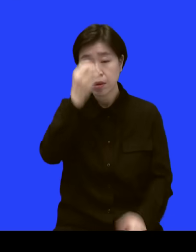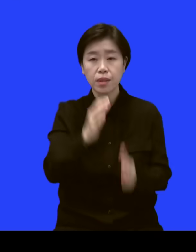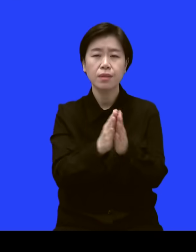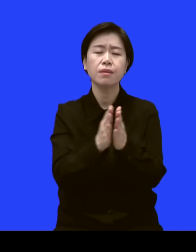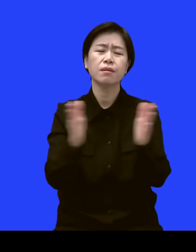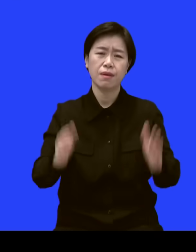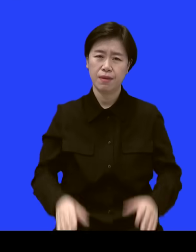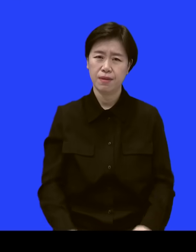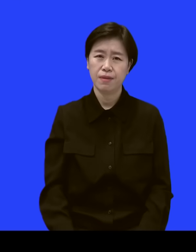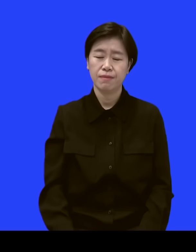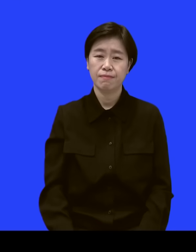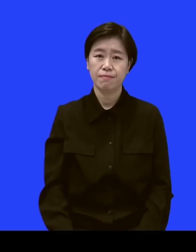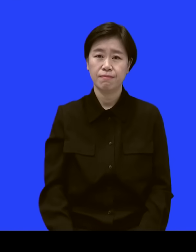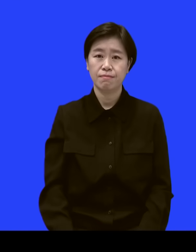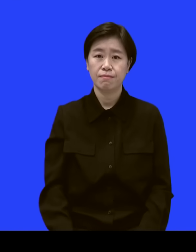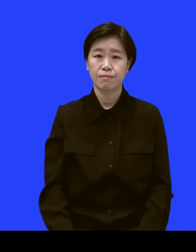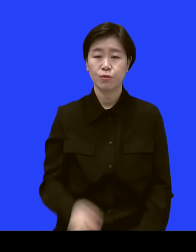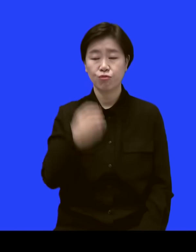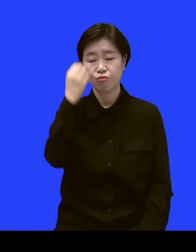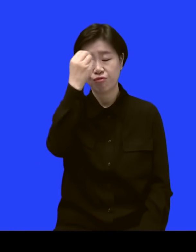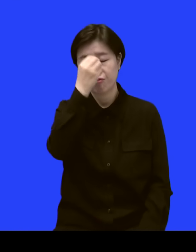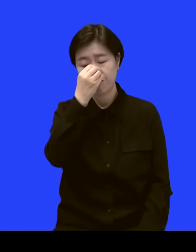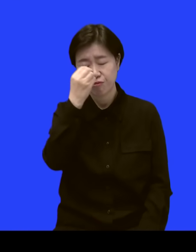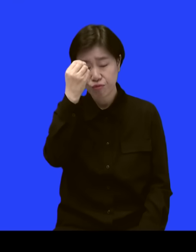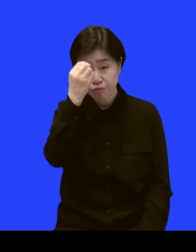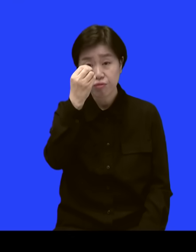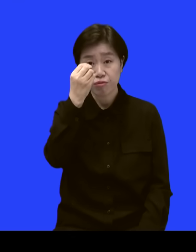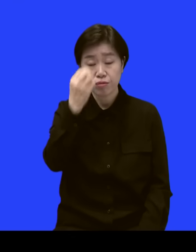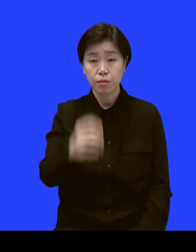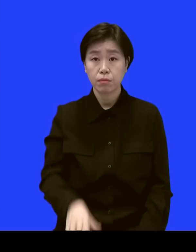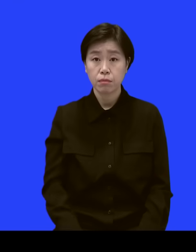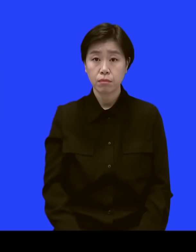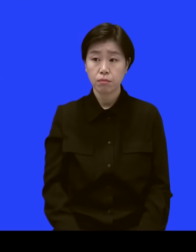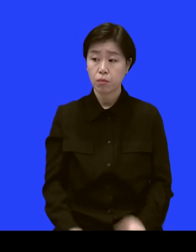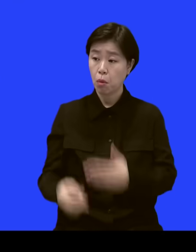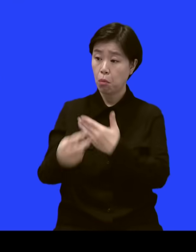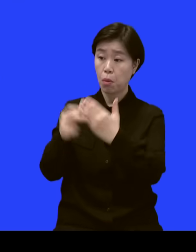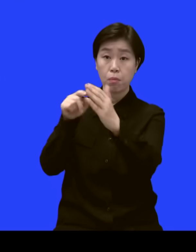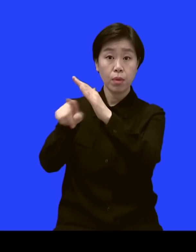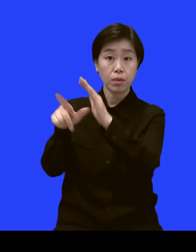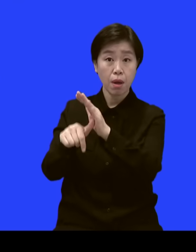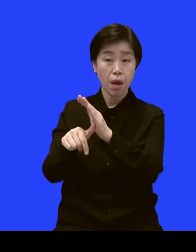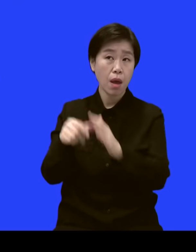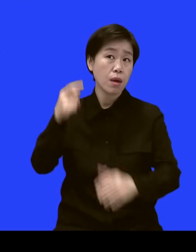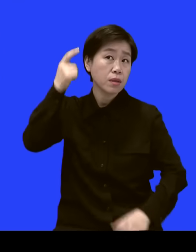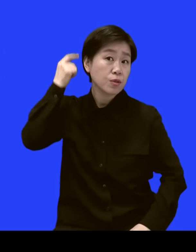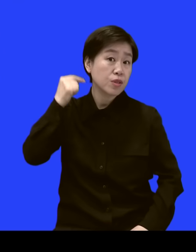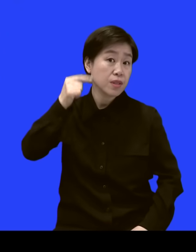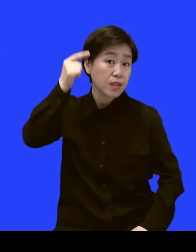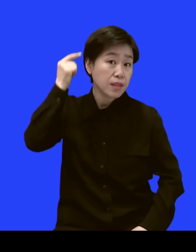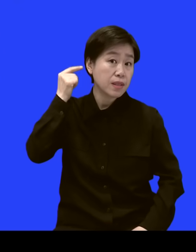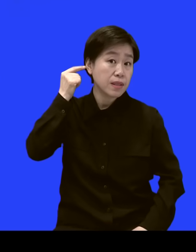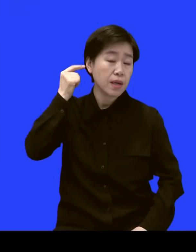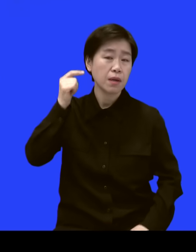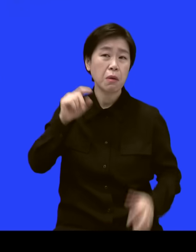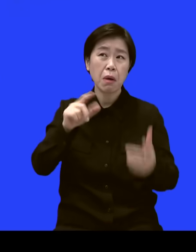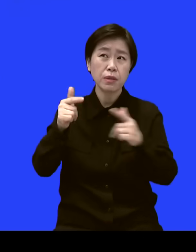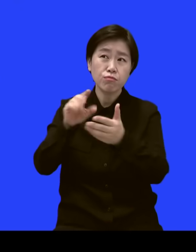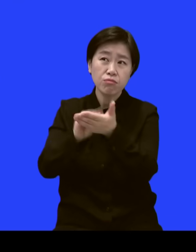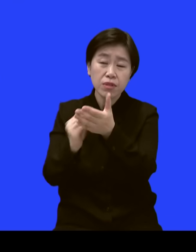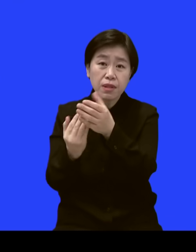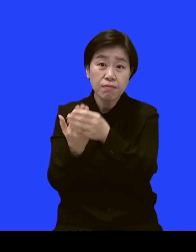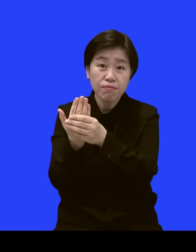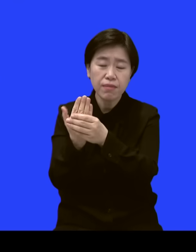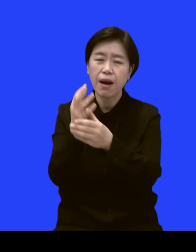아, 그냥? 네. 어지럼증이 시작이 돼가지고 처음에는 병원에 갔을 때 전정기관염이라고 그랬거든요. 근데 나중에는